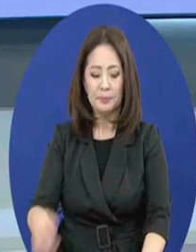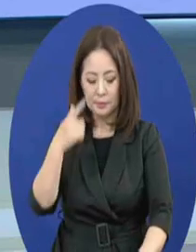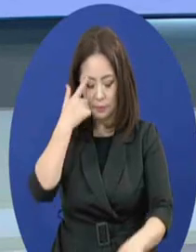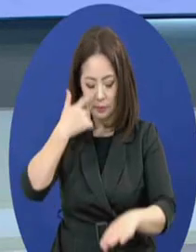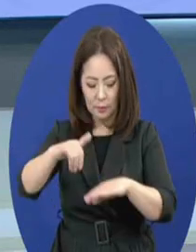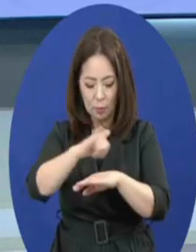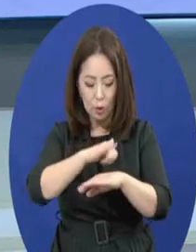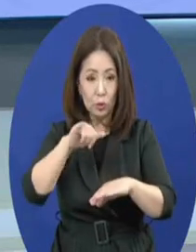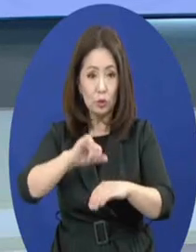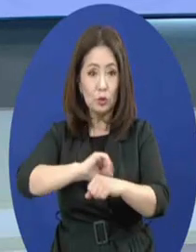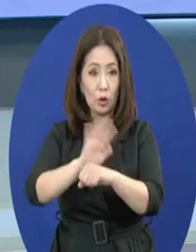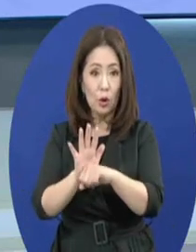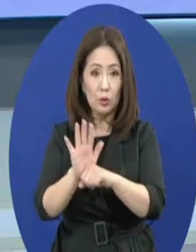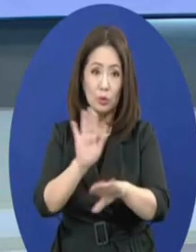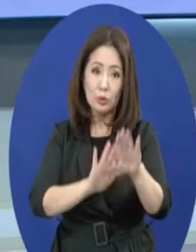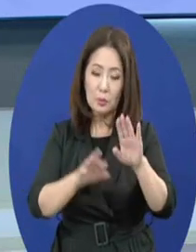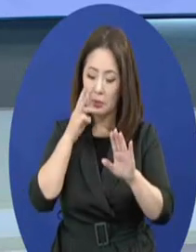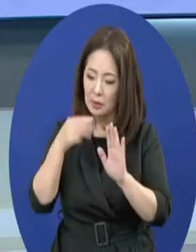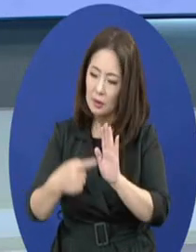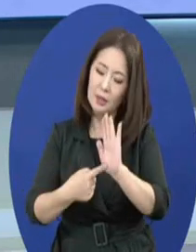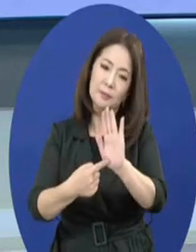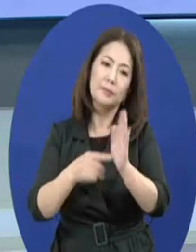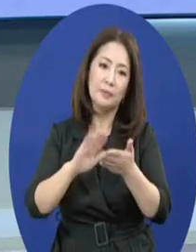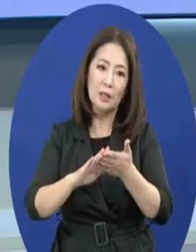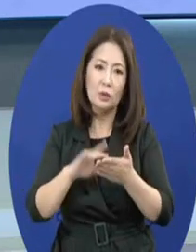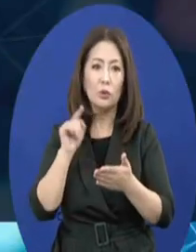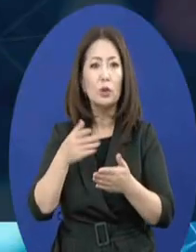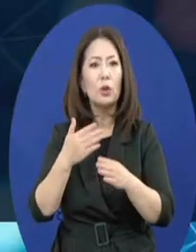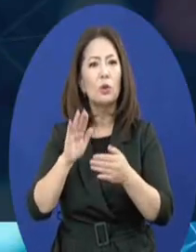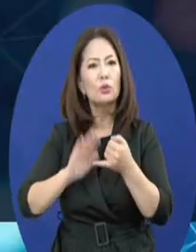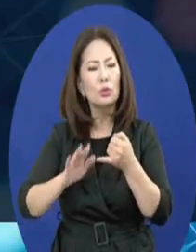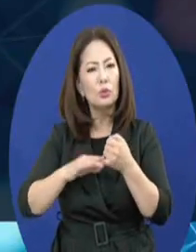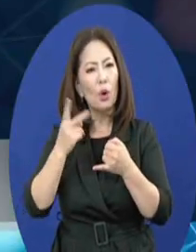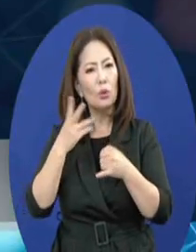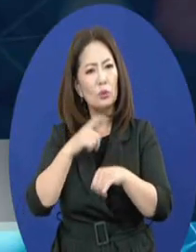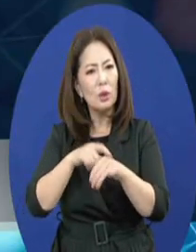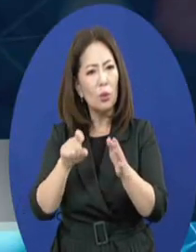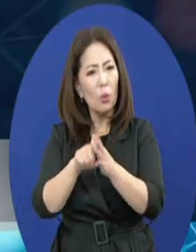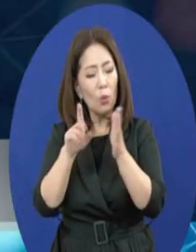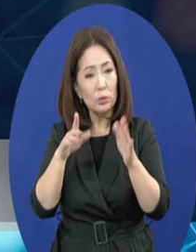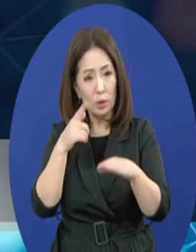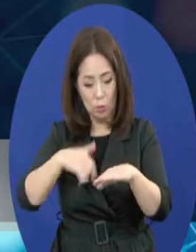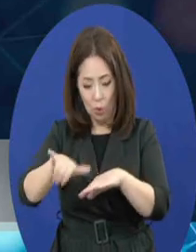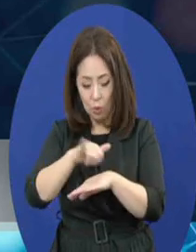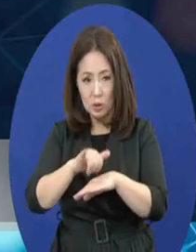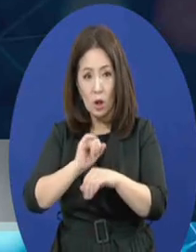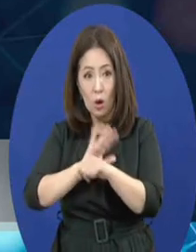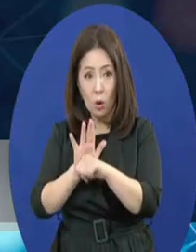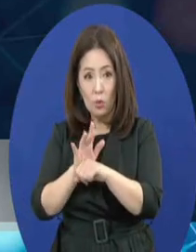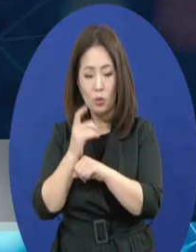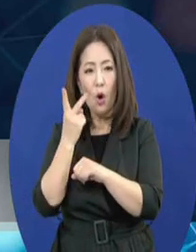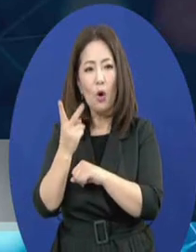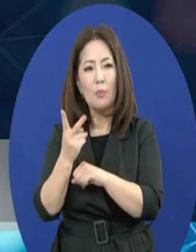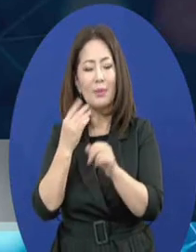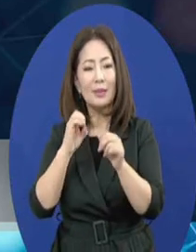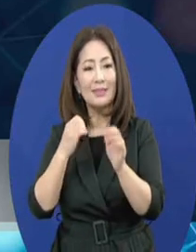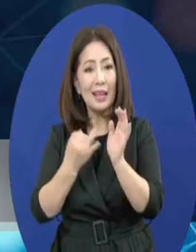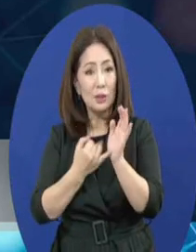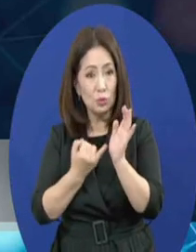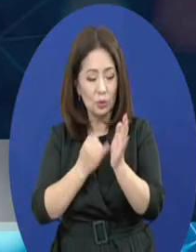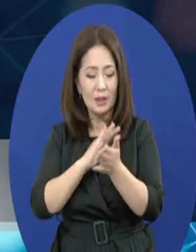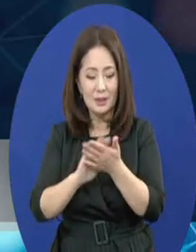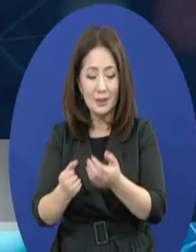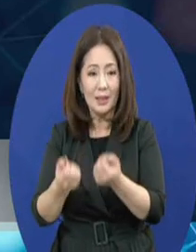Монгол улс дахь коронавирусын нөхцөл байдлын мэдээллийг танилцуулъя. Сүүлийн 24 цагт улсын хэмжээнд коронавирусын 2076 шин